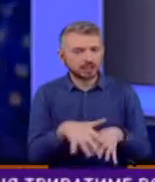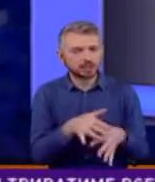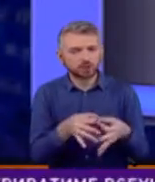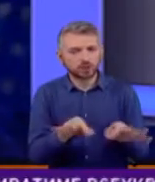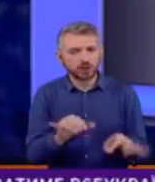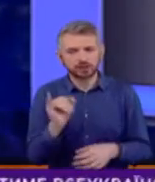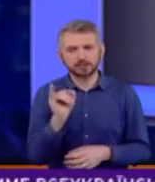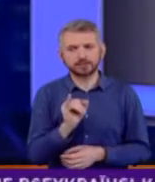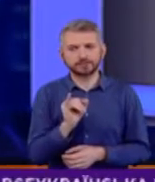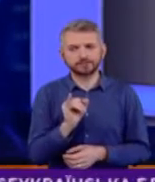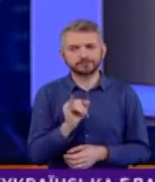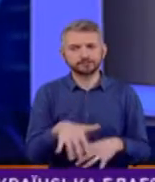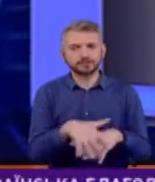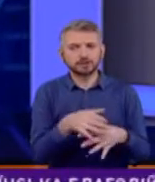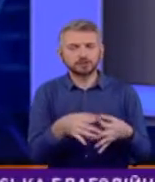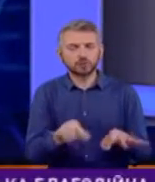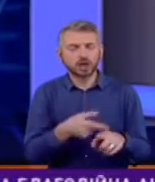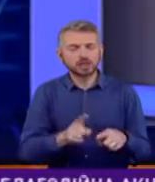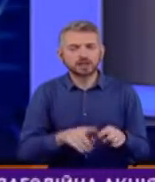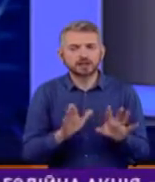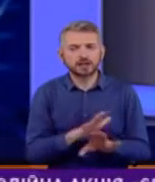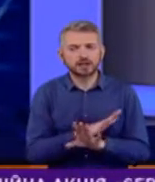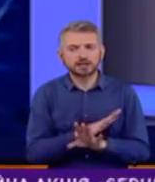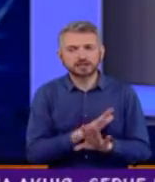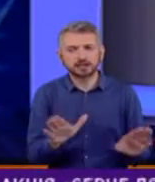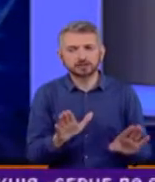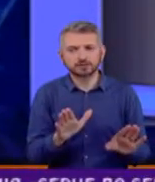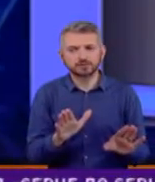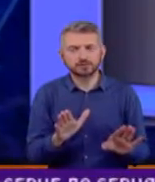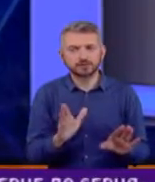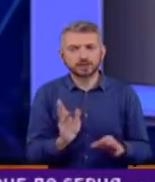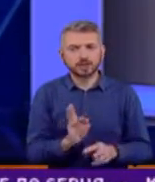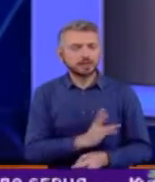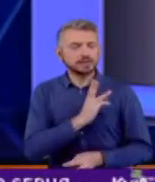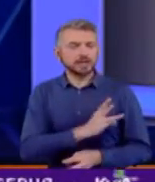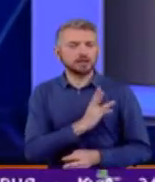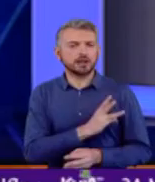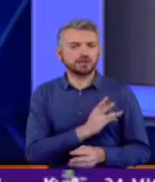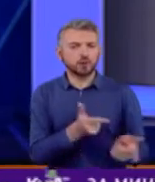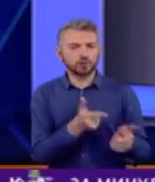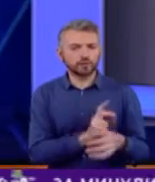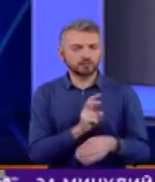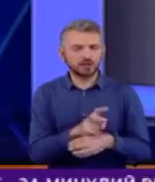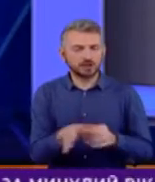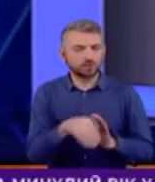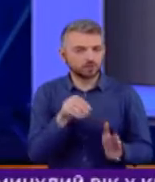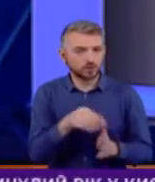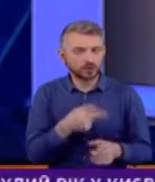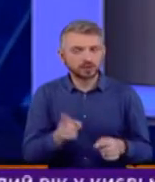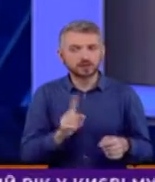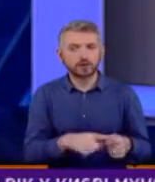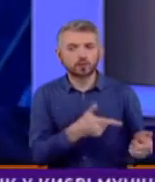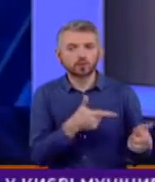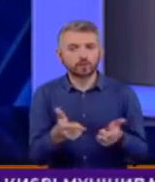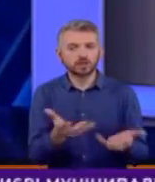І демократія – це не тільки ініціатива і готовність прийти на вибори. Це